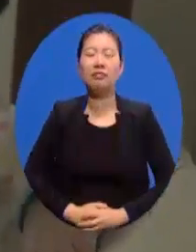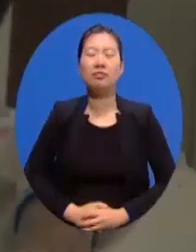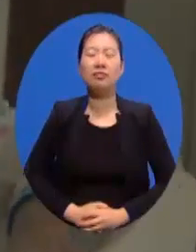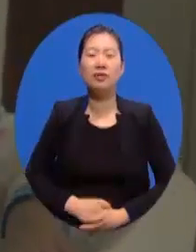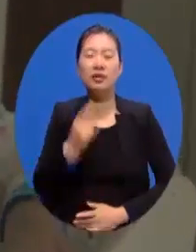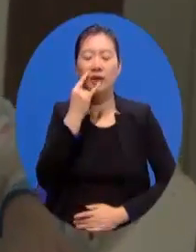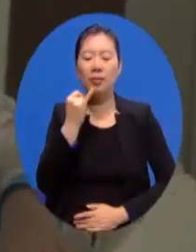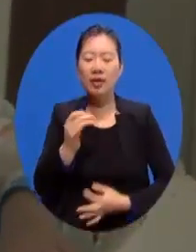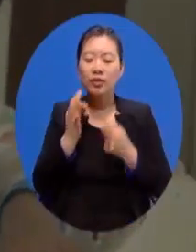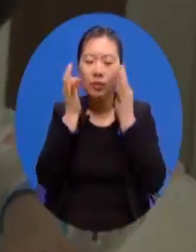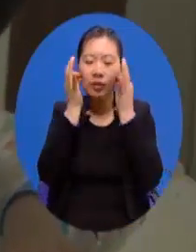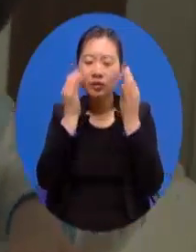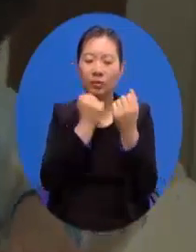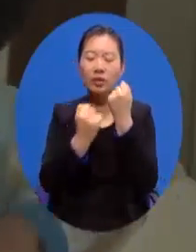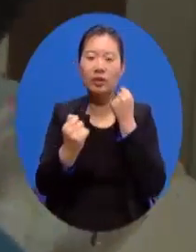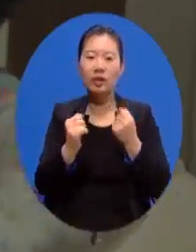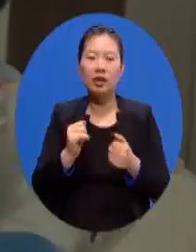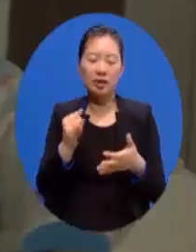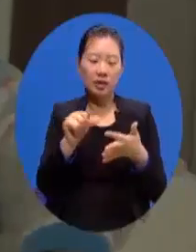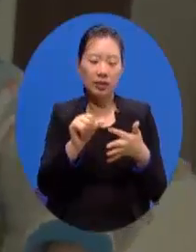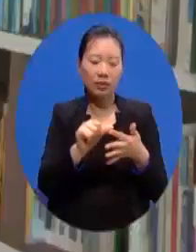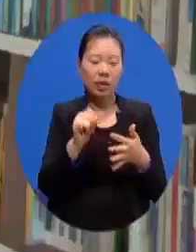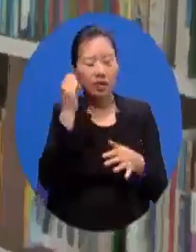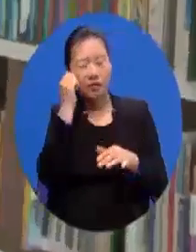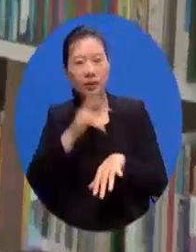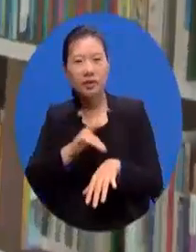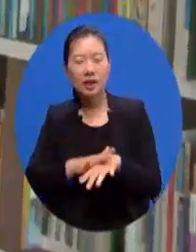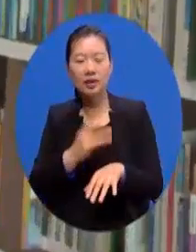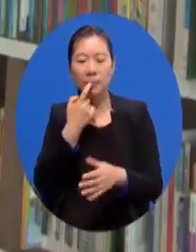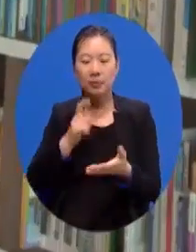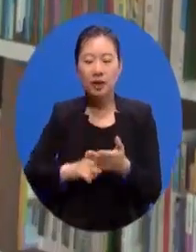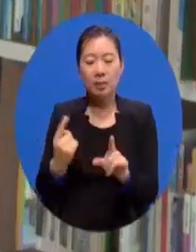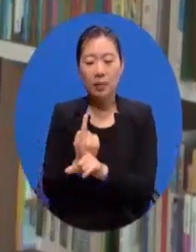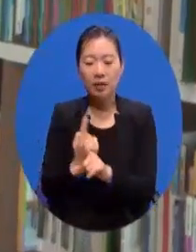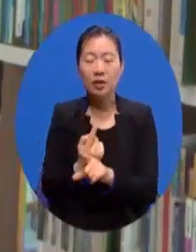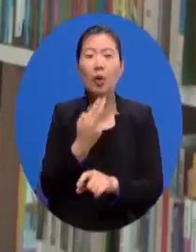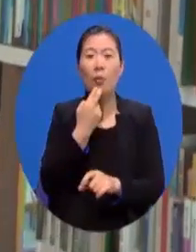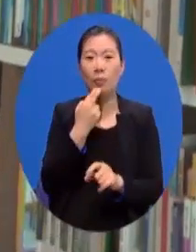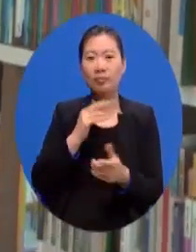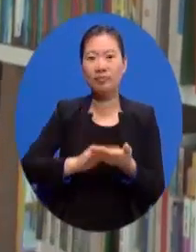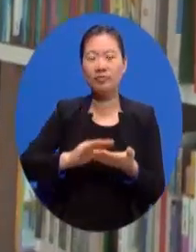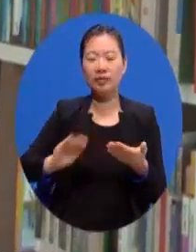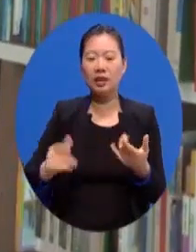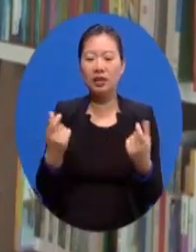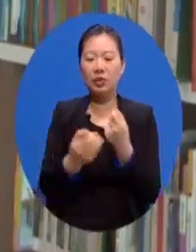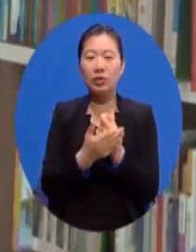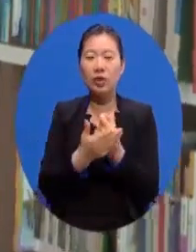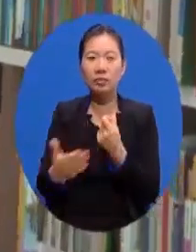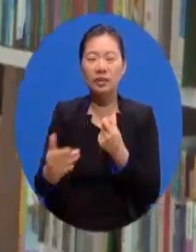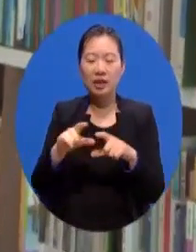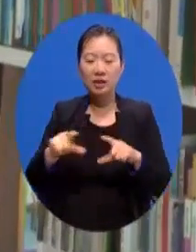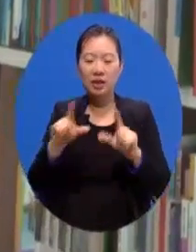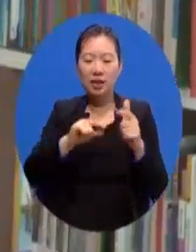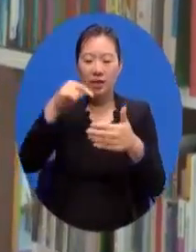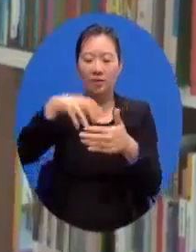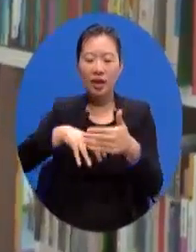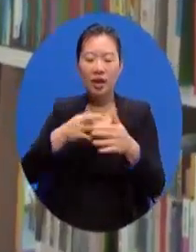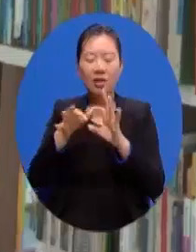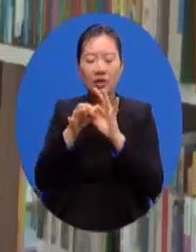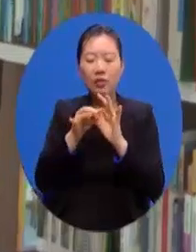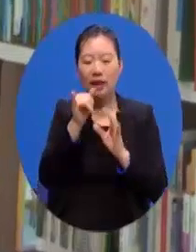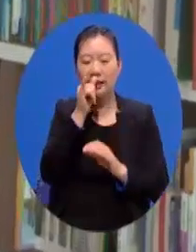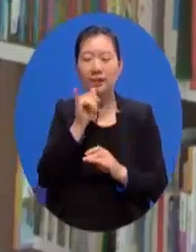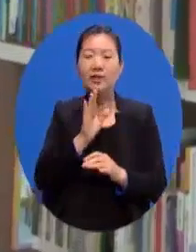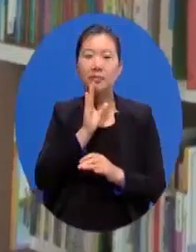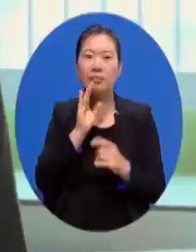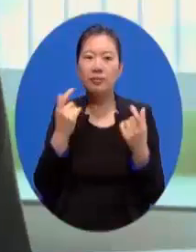엄마의 노력에도 예겸이의 수면 습관은 쉽게 바뀌지 않습니다. 그러다 보니 일상생활에도 영향을 미치기